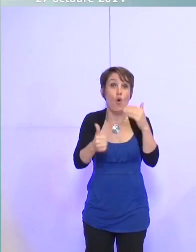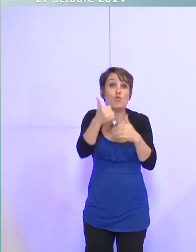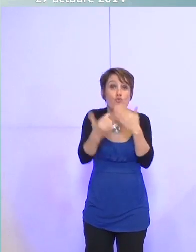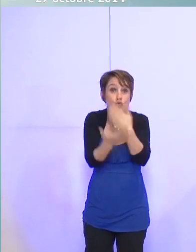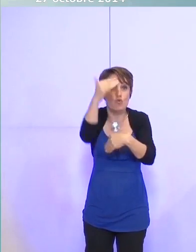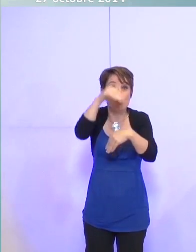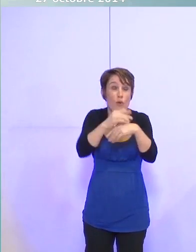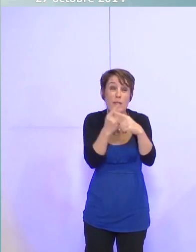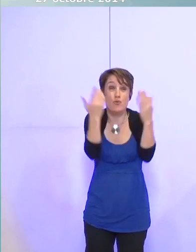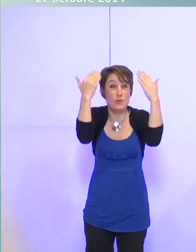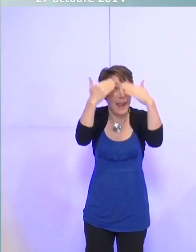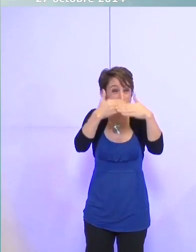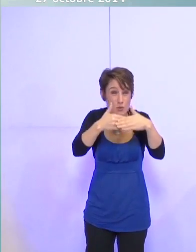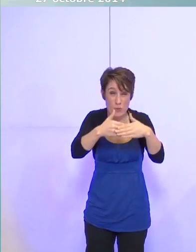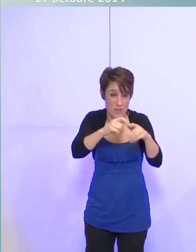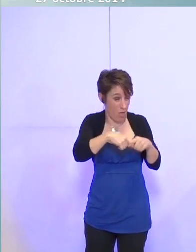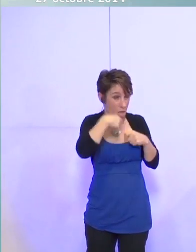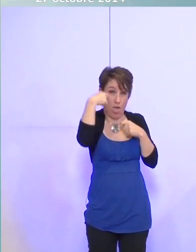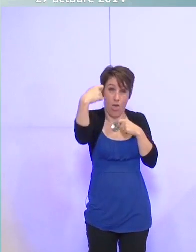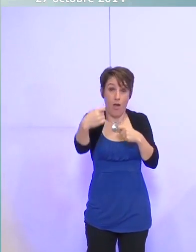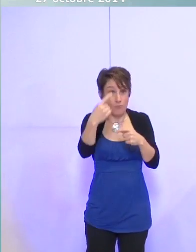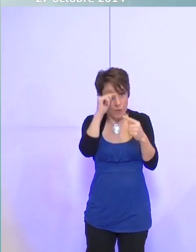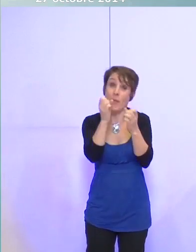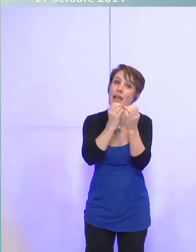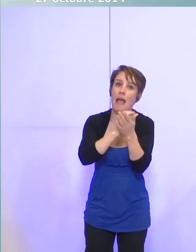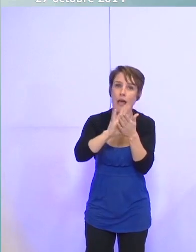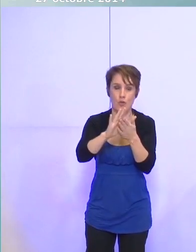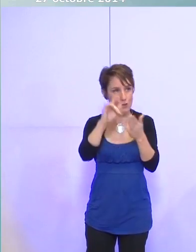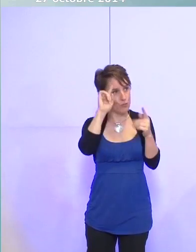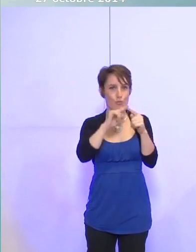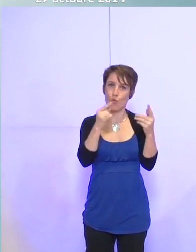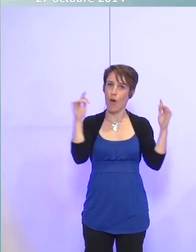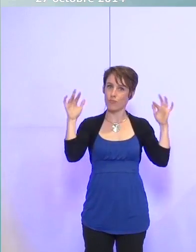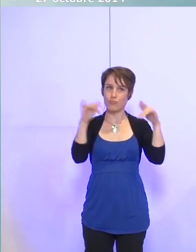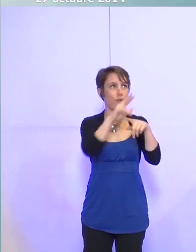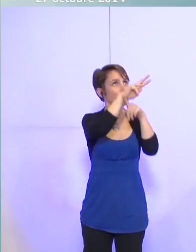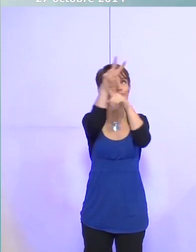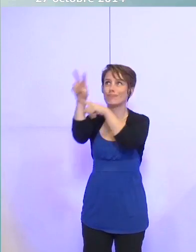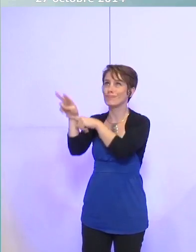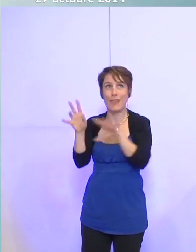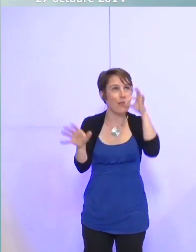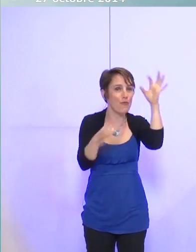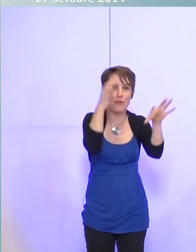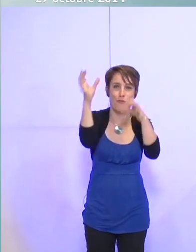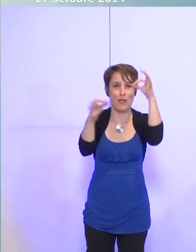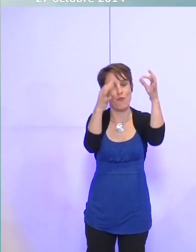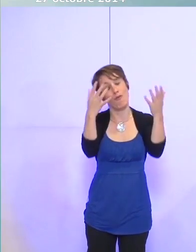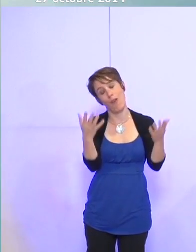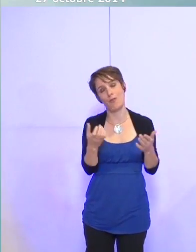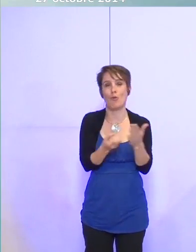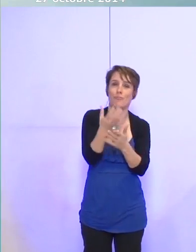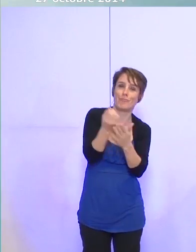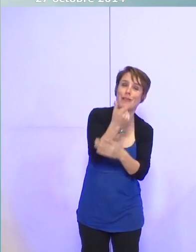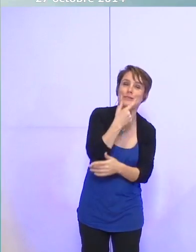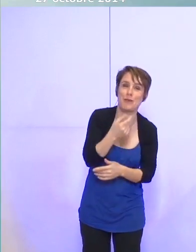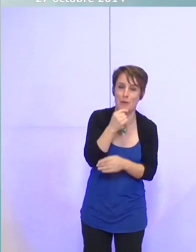gratuite pour tous ceux qui auront envie de découvrir cet équipement. Voilà, ça c'était la partie un peu sympa. Maintenant,